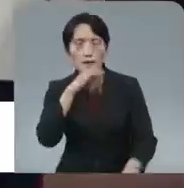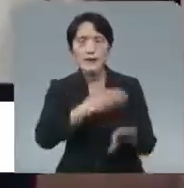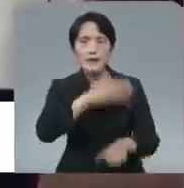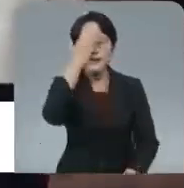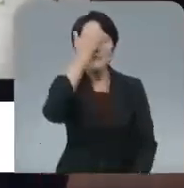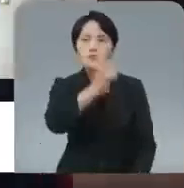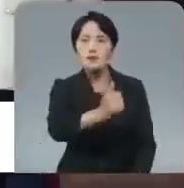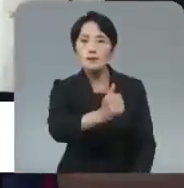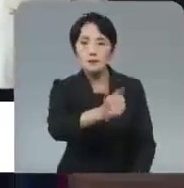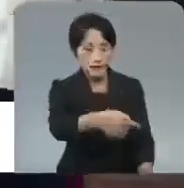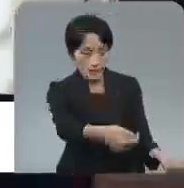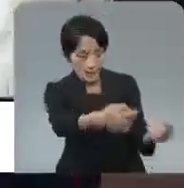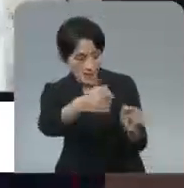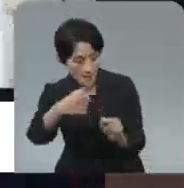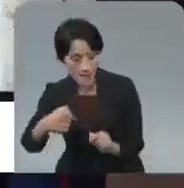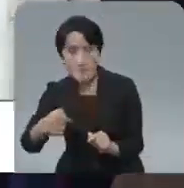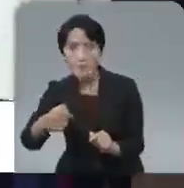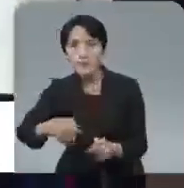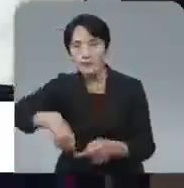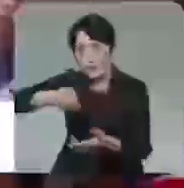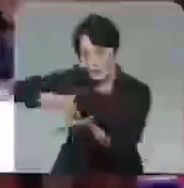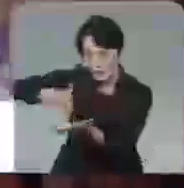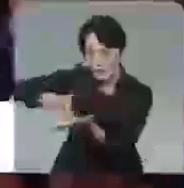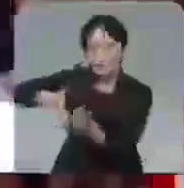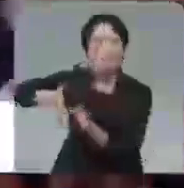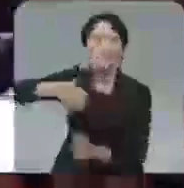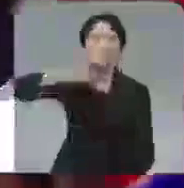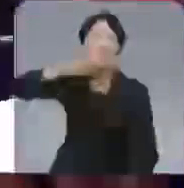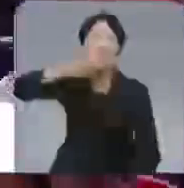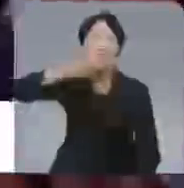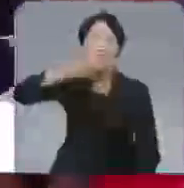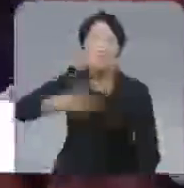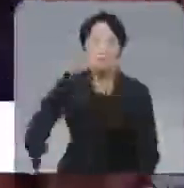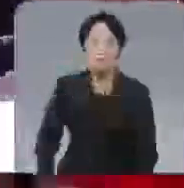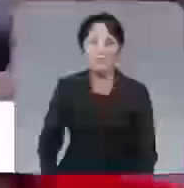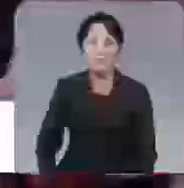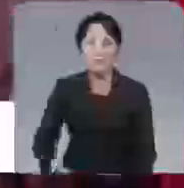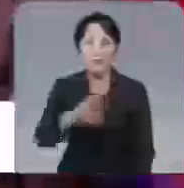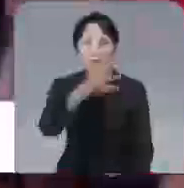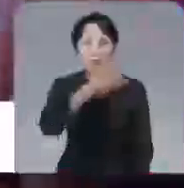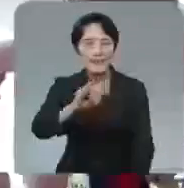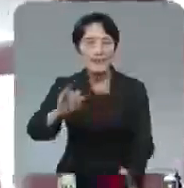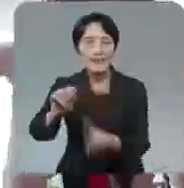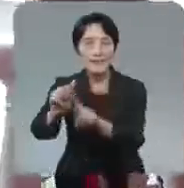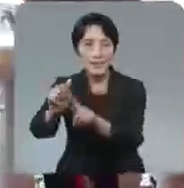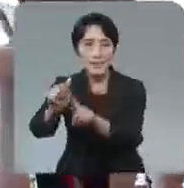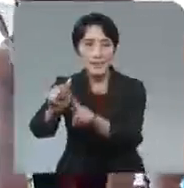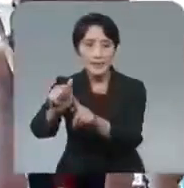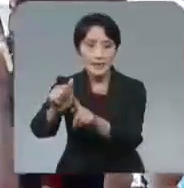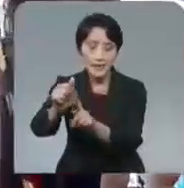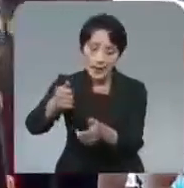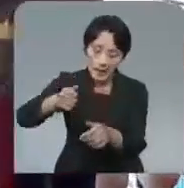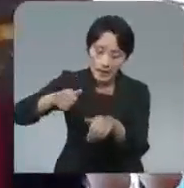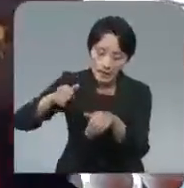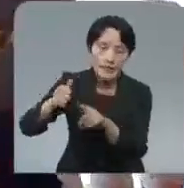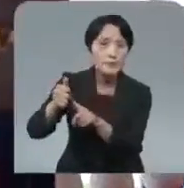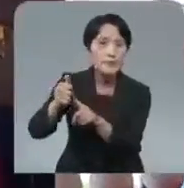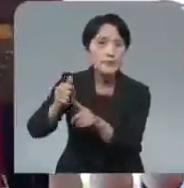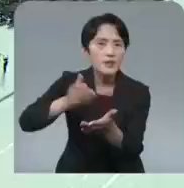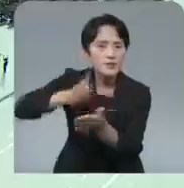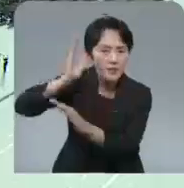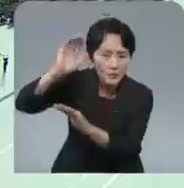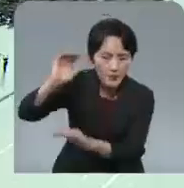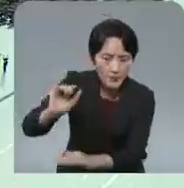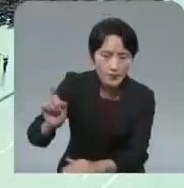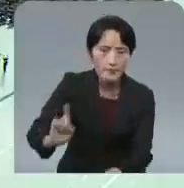民間安全武力閲兵式が開かれたと報じました現地メディアによりますと義務ジョン国務